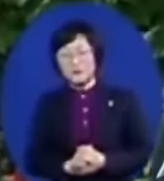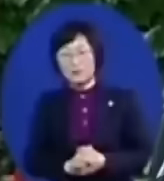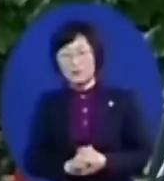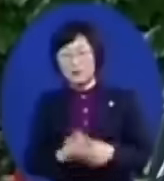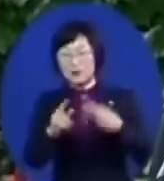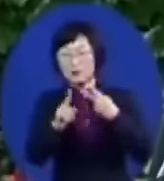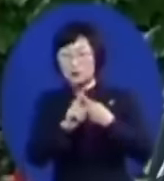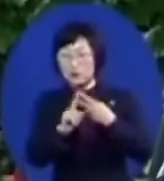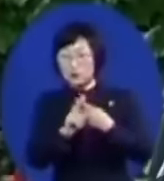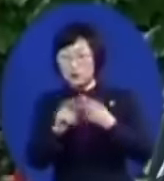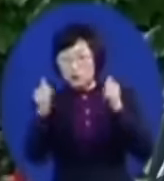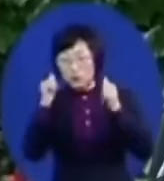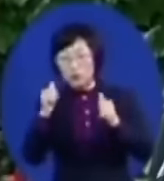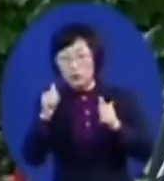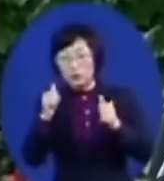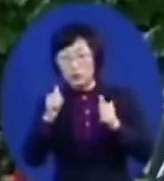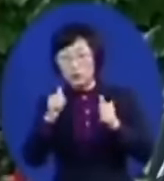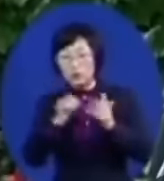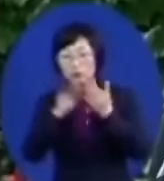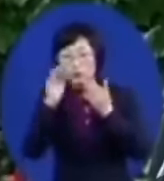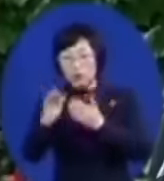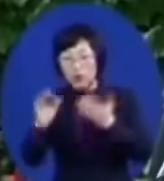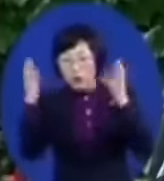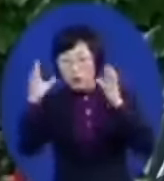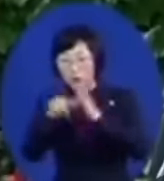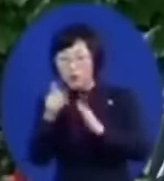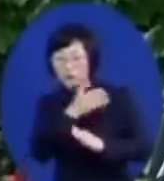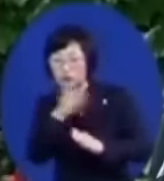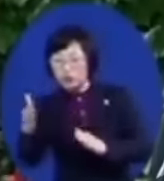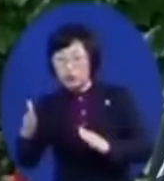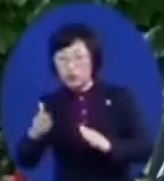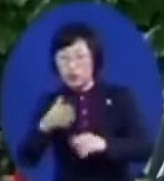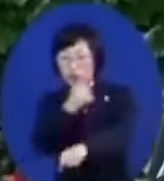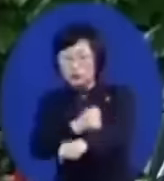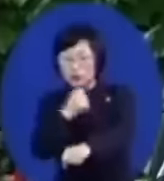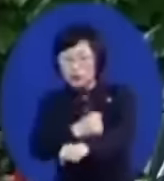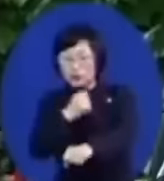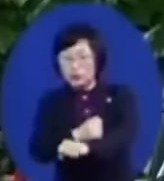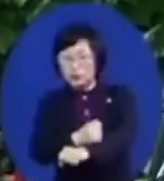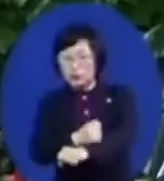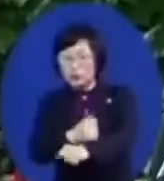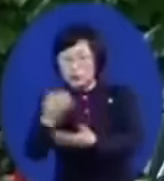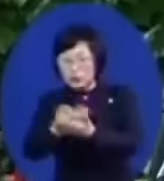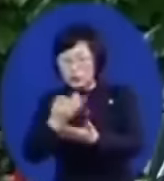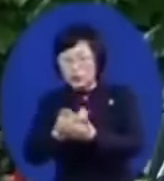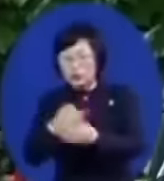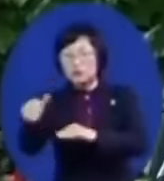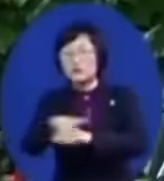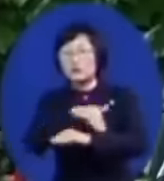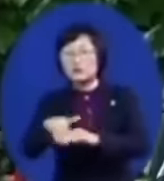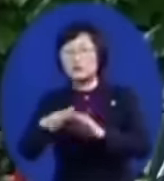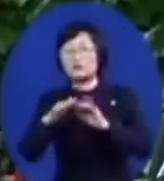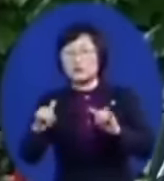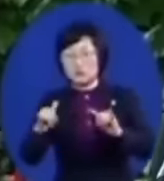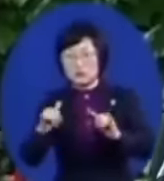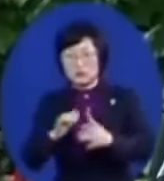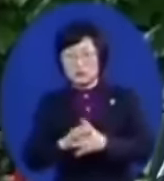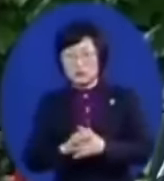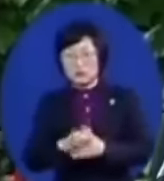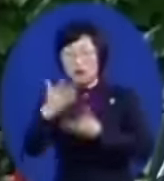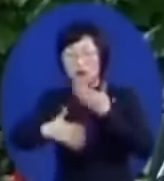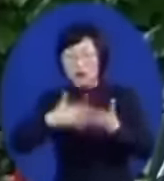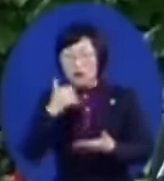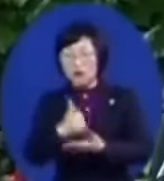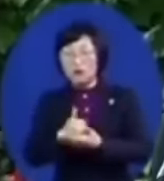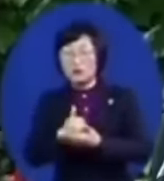초등학교도 못 마치고 어릴 때부터 나가서 노동장에서 노동을 해야 되는 그런 처지에도 하나님이